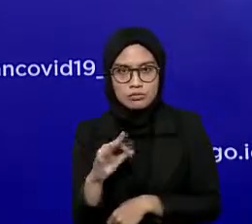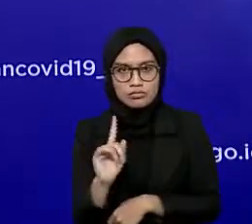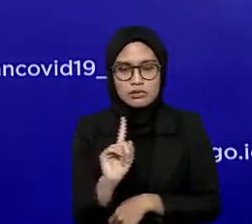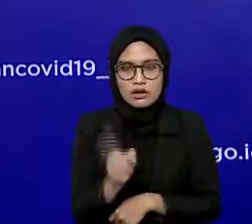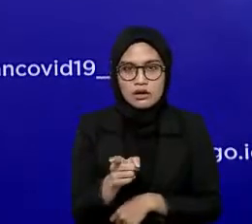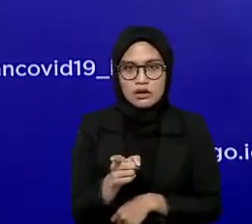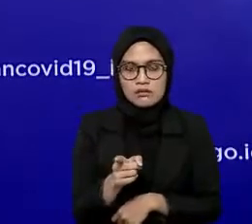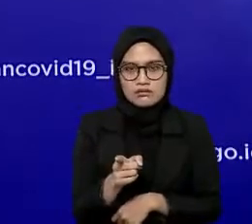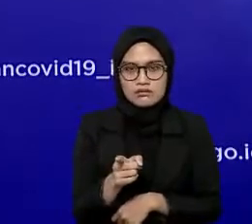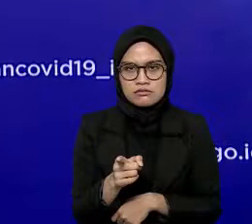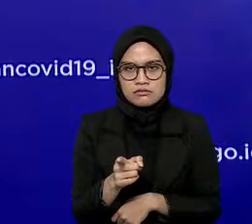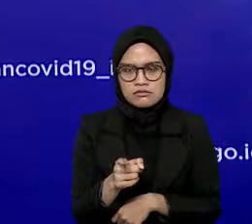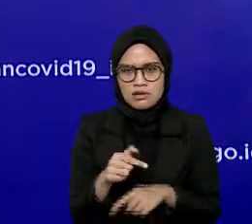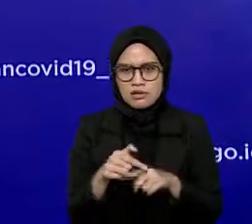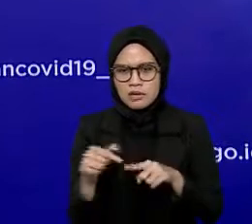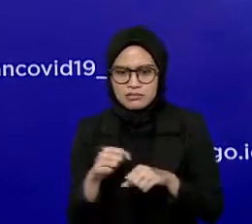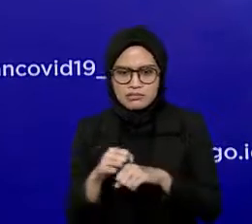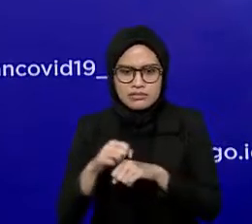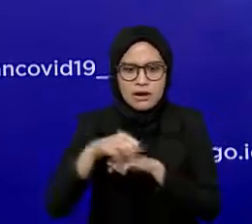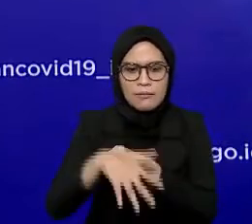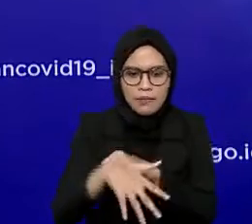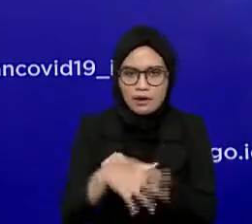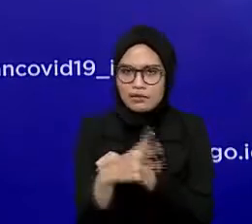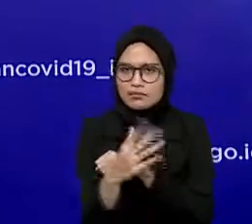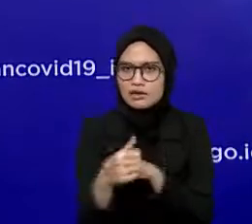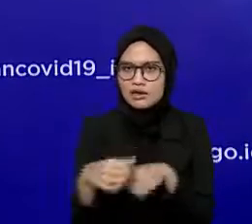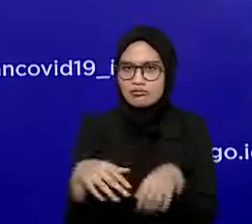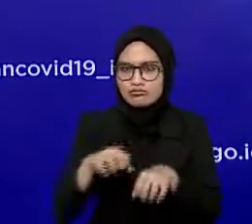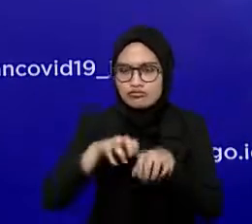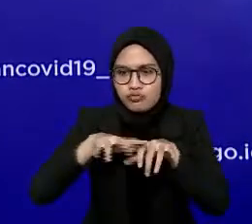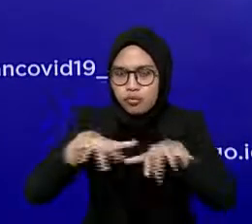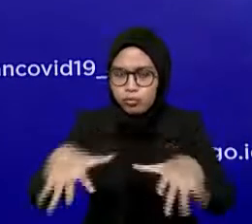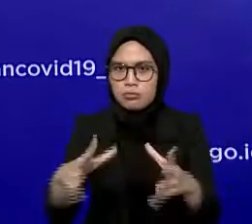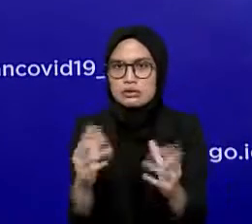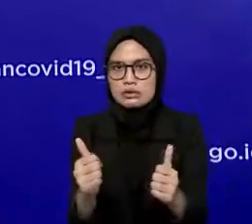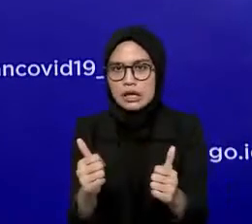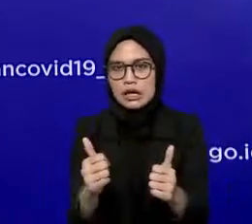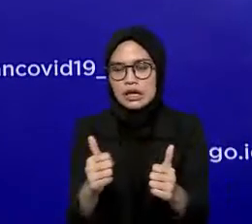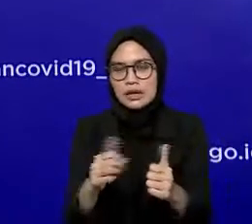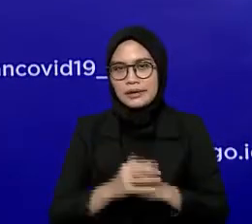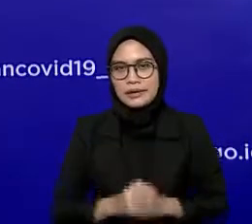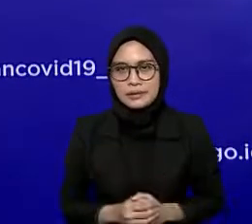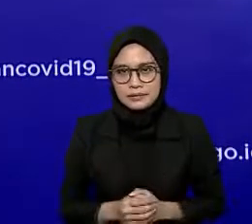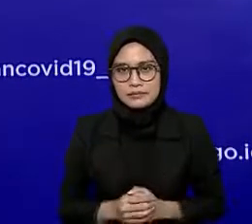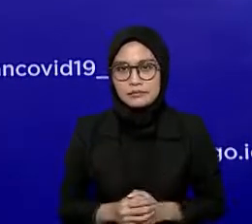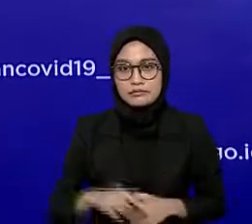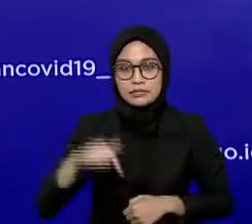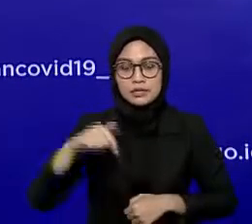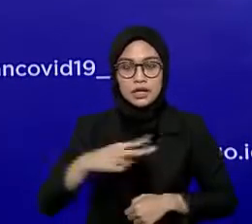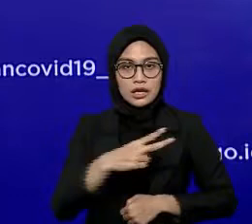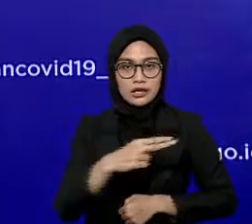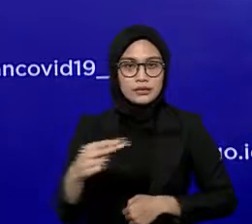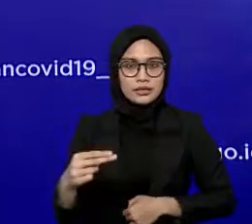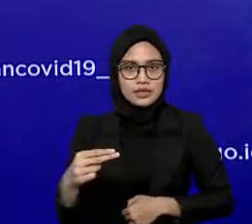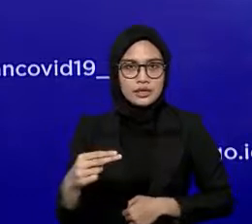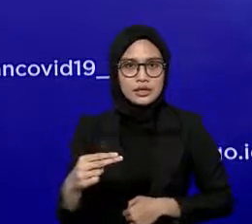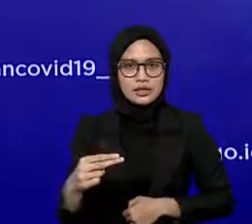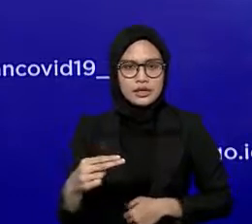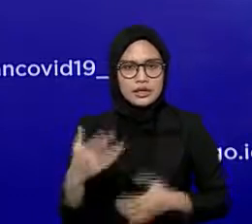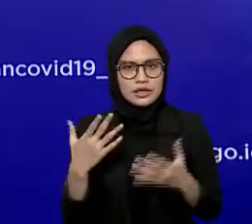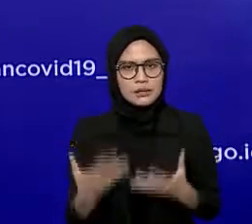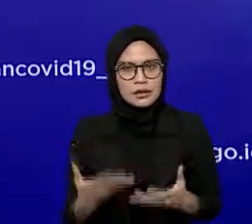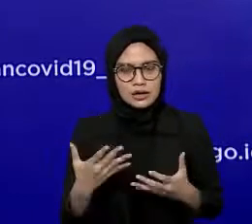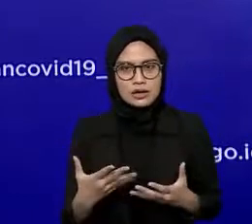luas tanpa memandang batas negara. Selanjutnya, Indonesia sendiri saat ini sedang berada dalam